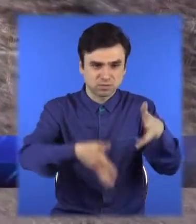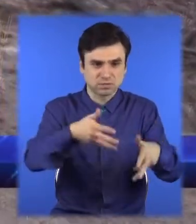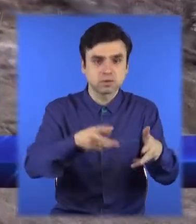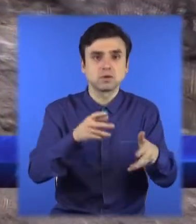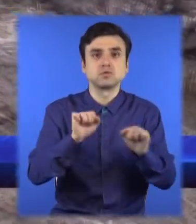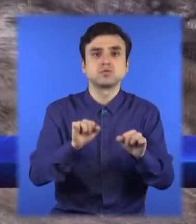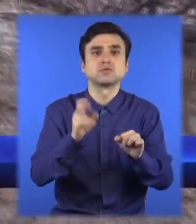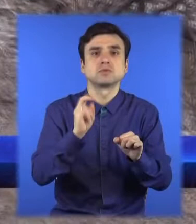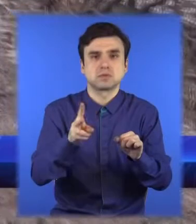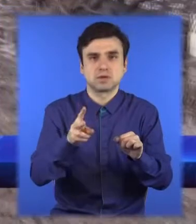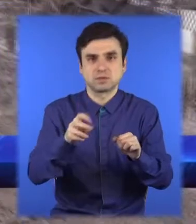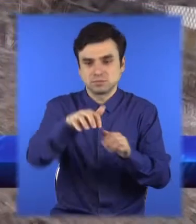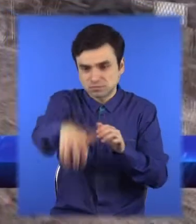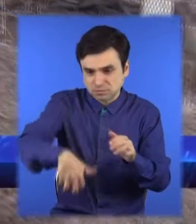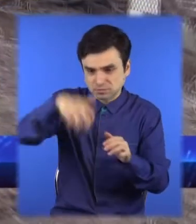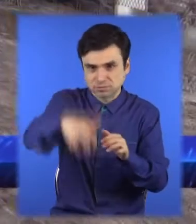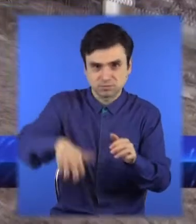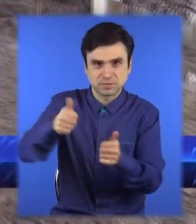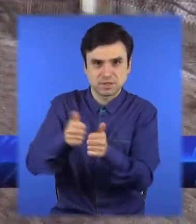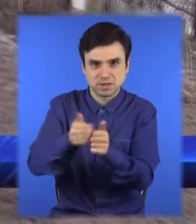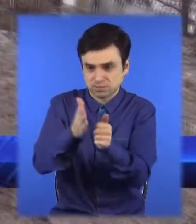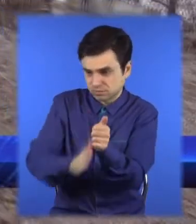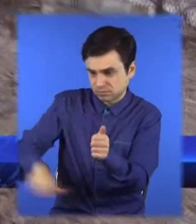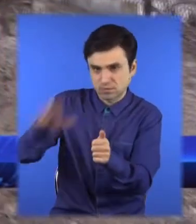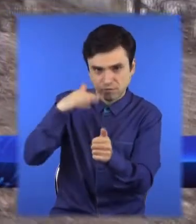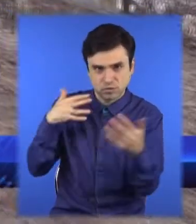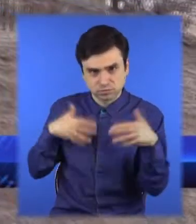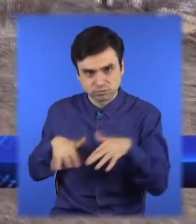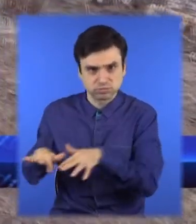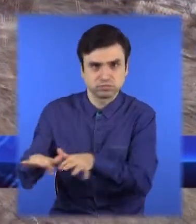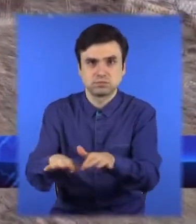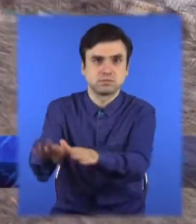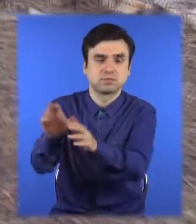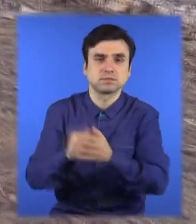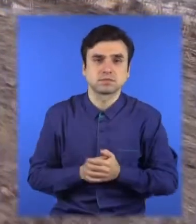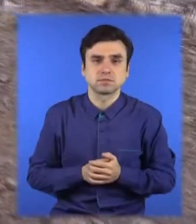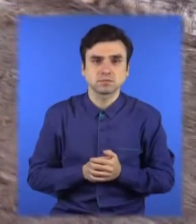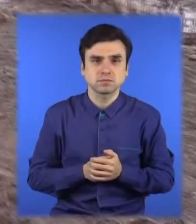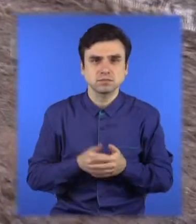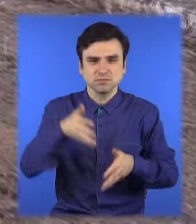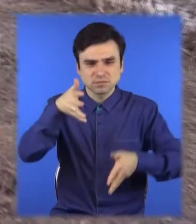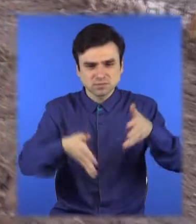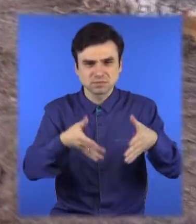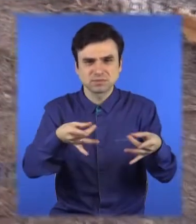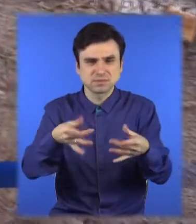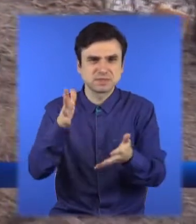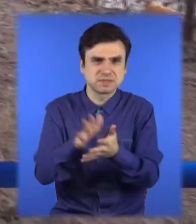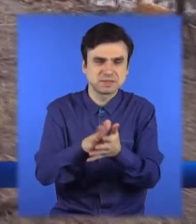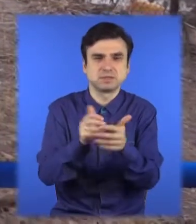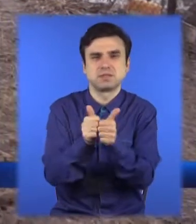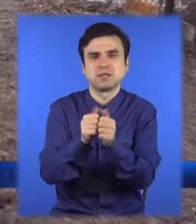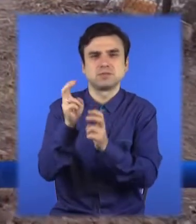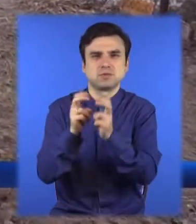Багнюка та вода усюди. Затопило ділянки дач біля заводу «Констар». Аби врятуватися, людям доводиться робити ось такі